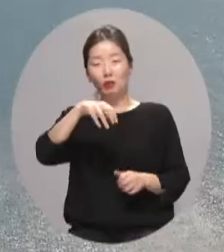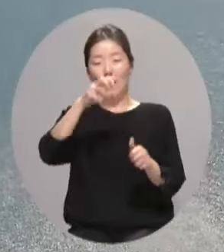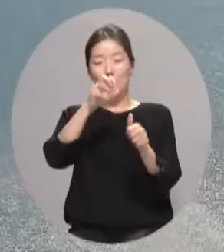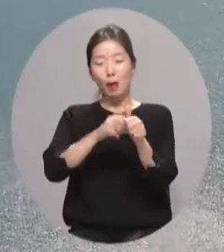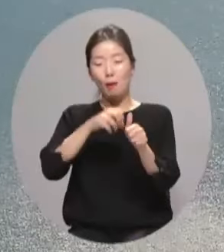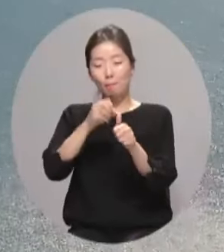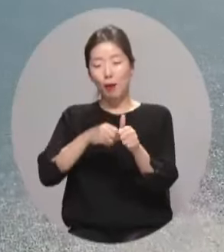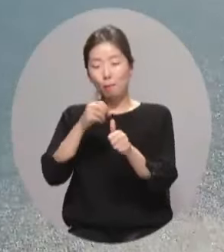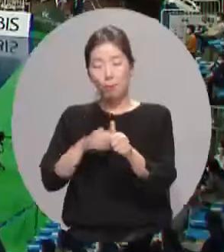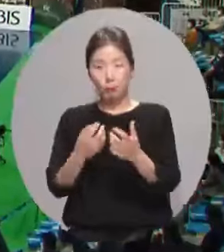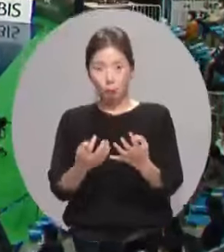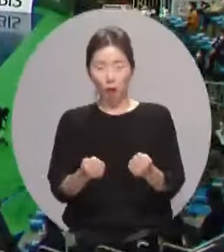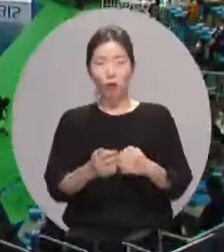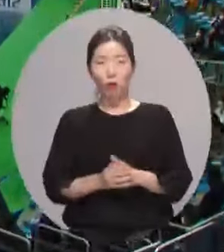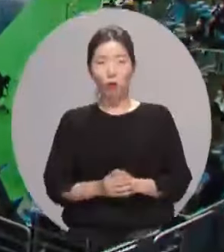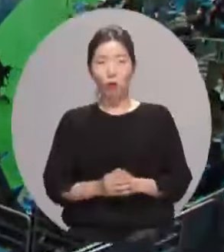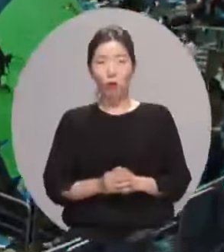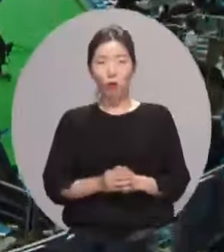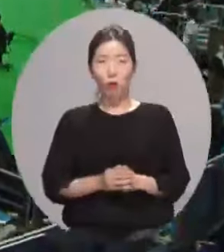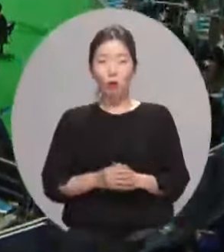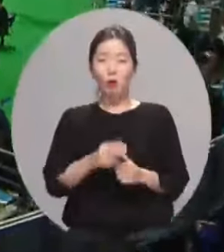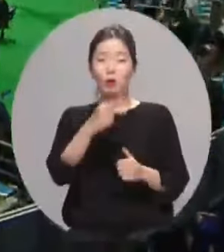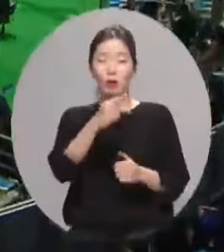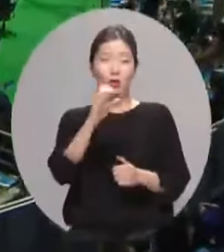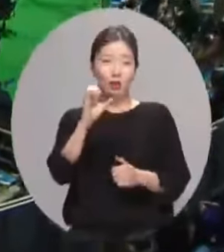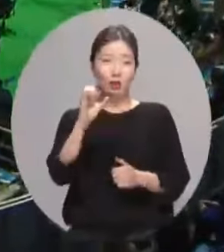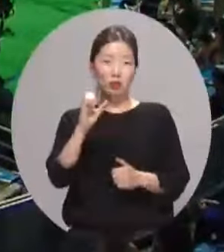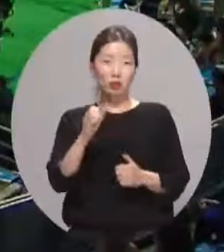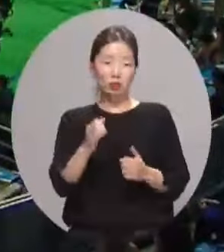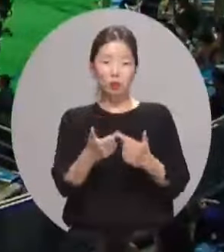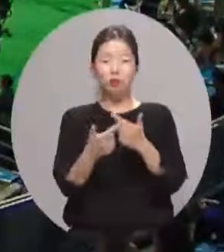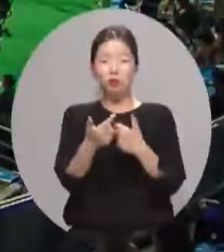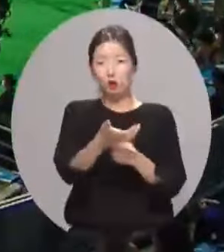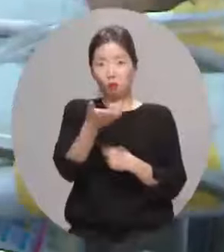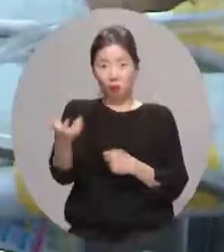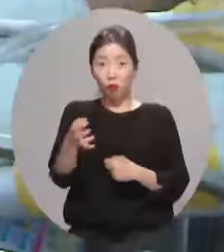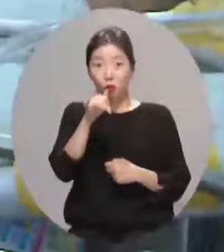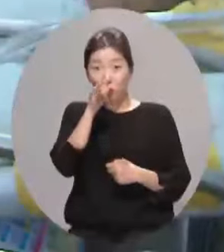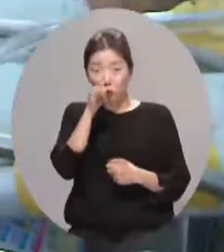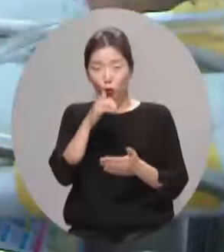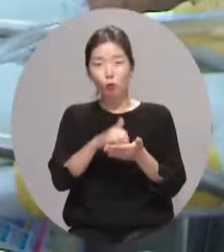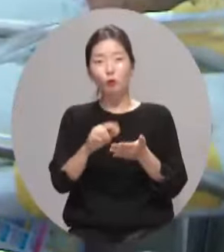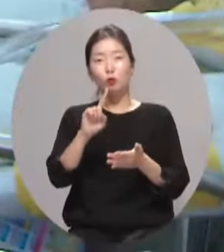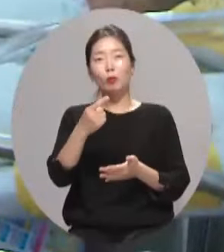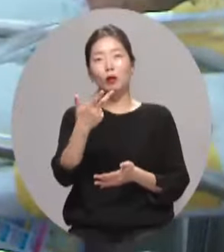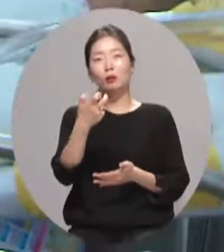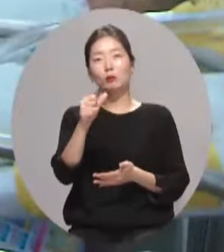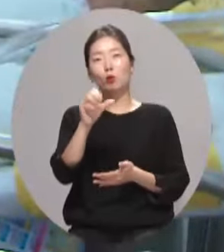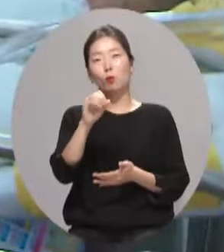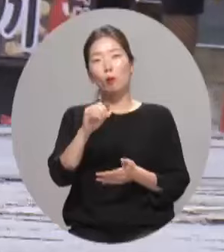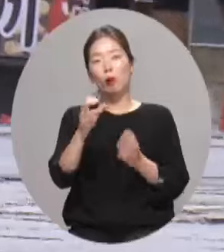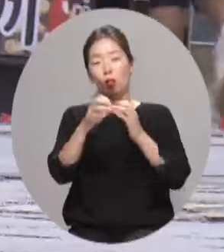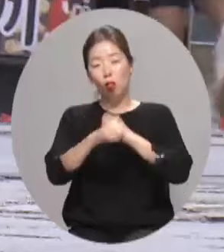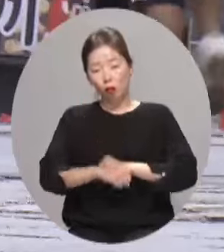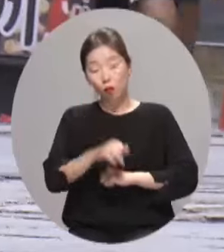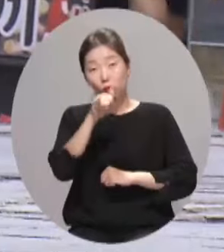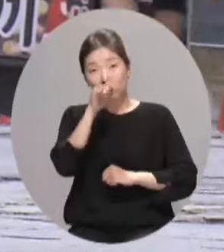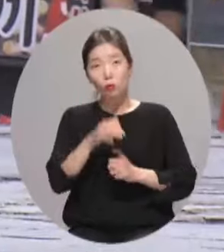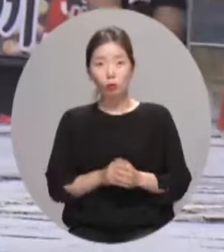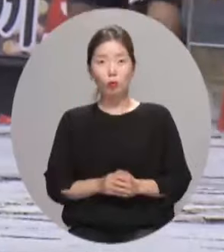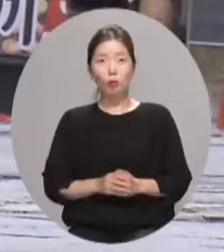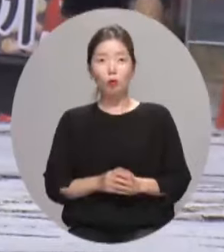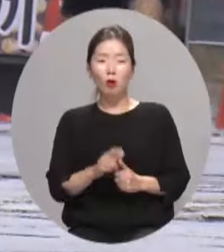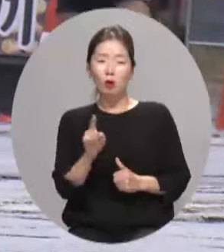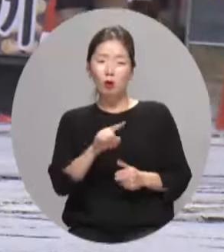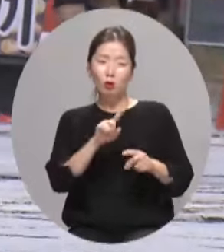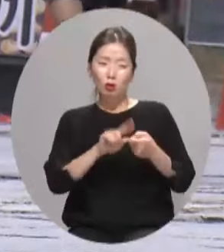새만금 예산 삭감, 프로농구단 KCC의 연고지 이전, 인구 175만 명 붕괴까지. 이처럼